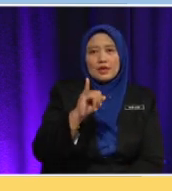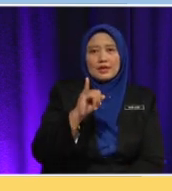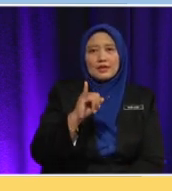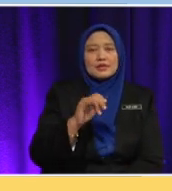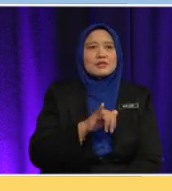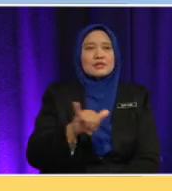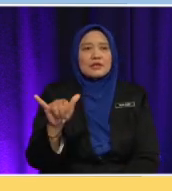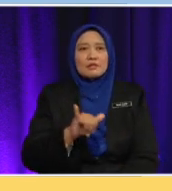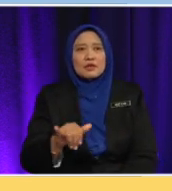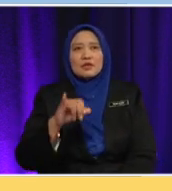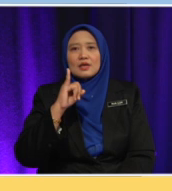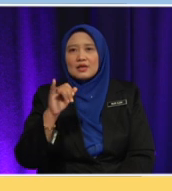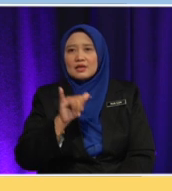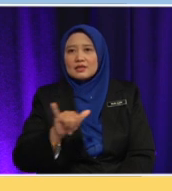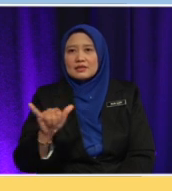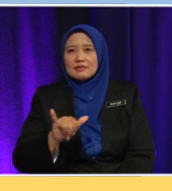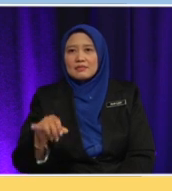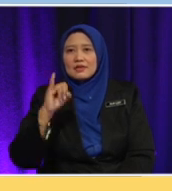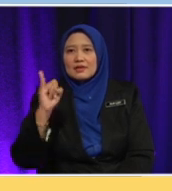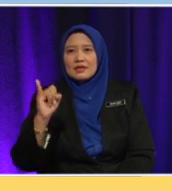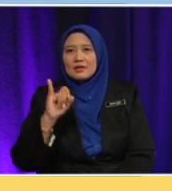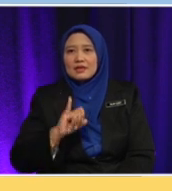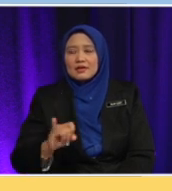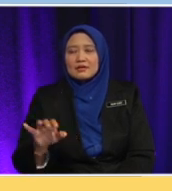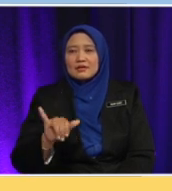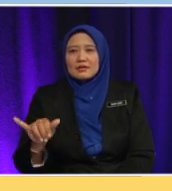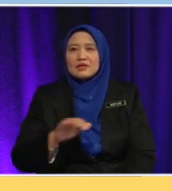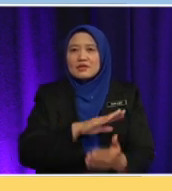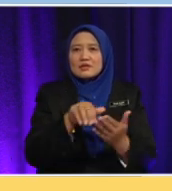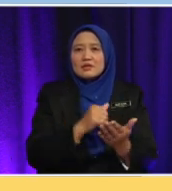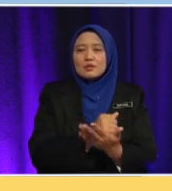sampai dengan I1 = I2 =